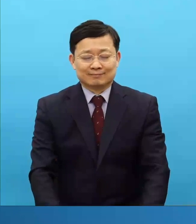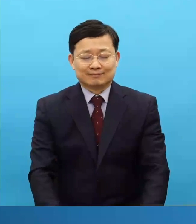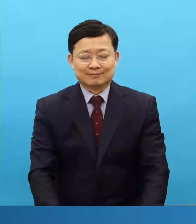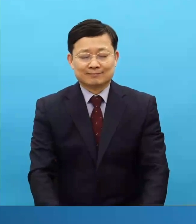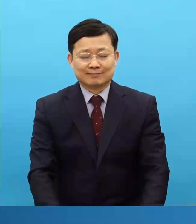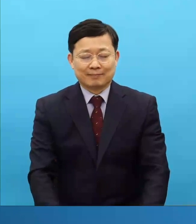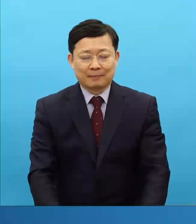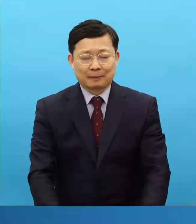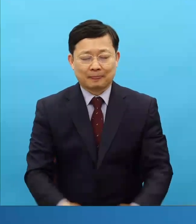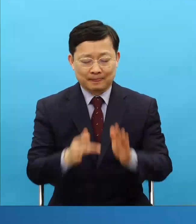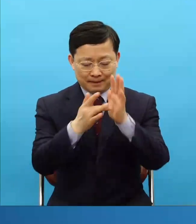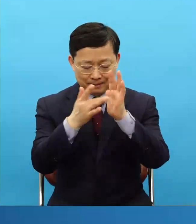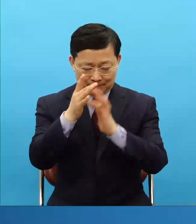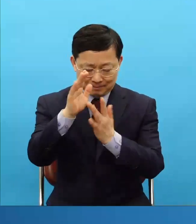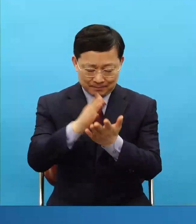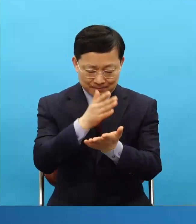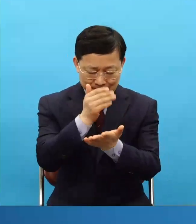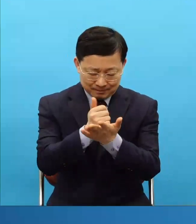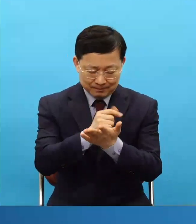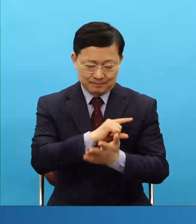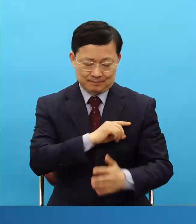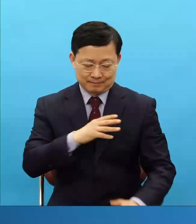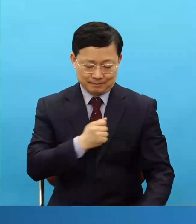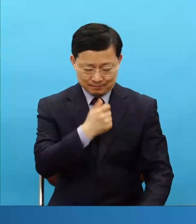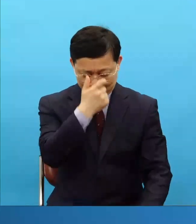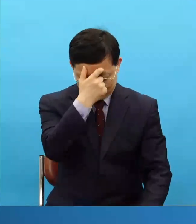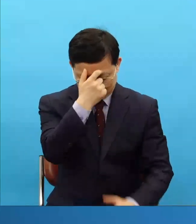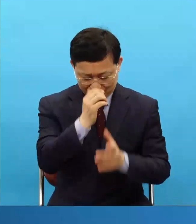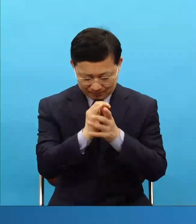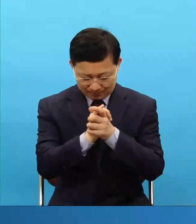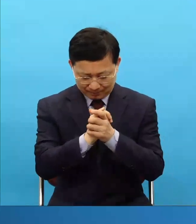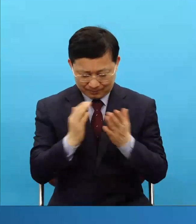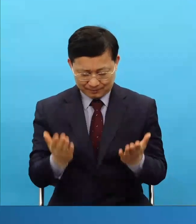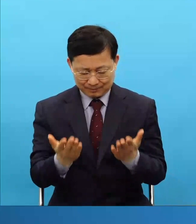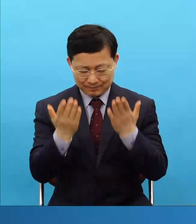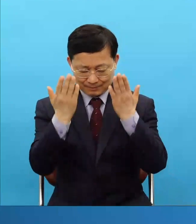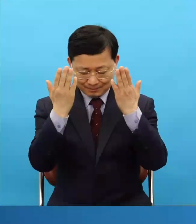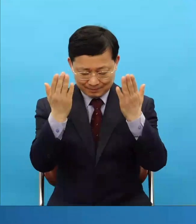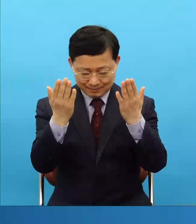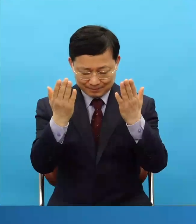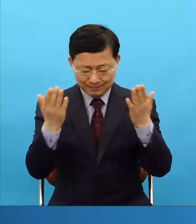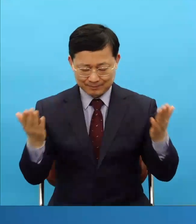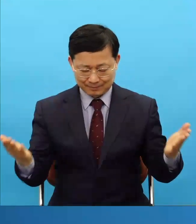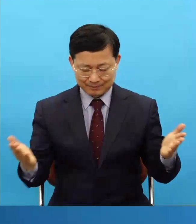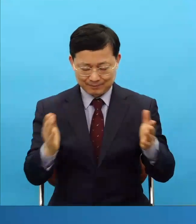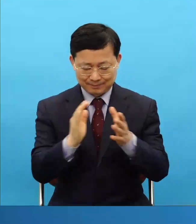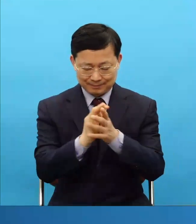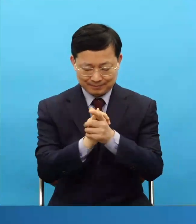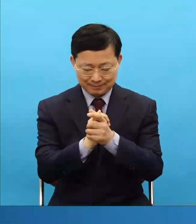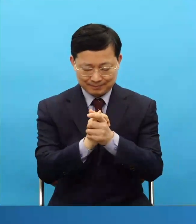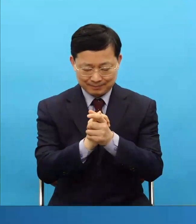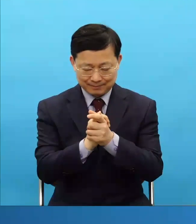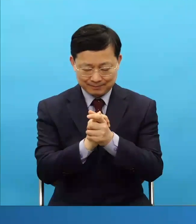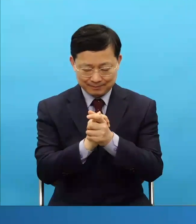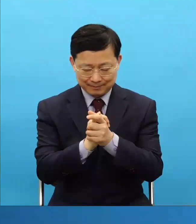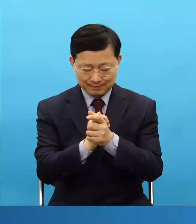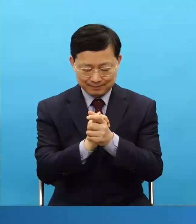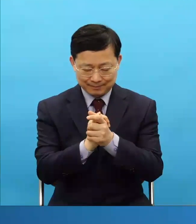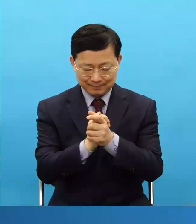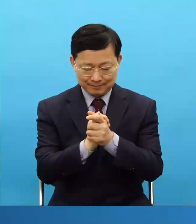Spirit. 예수 그리스도의 이름으로 기도합니다. In 아멘. the name of Jesus Christ we pray. Amen.